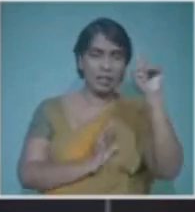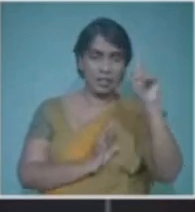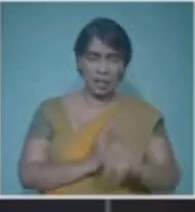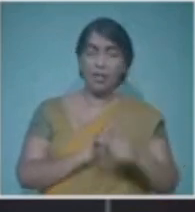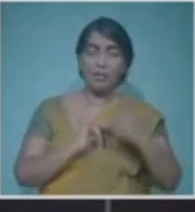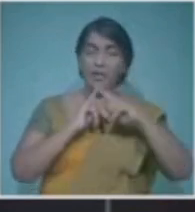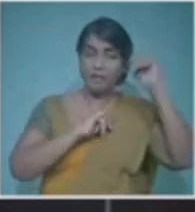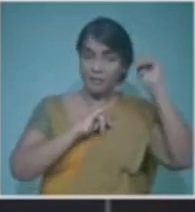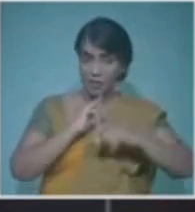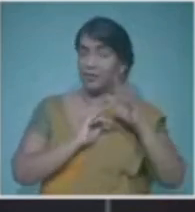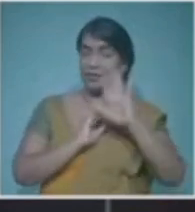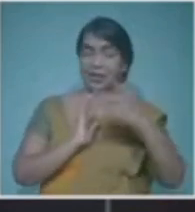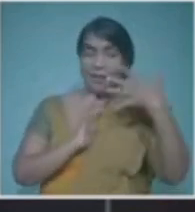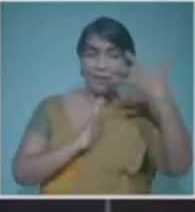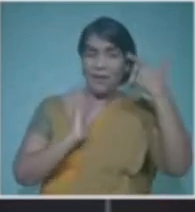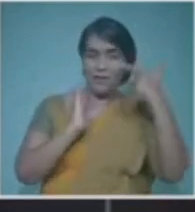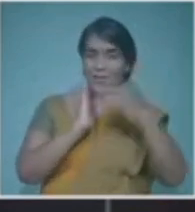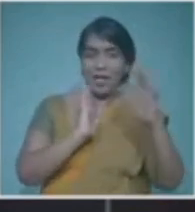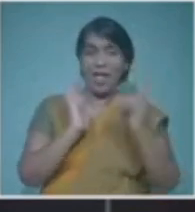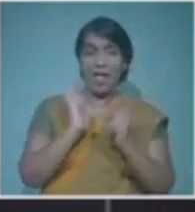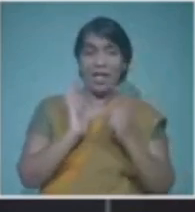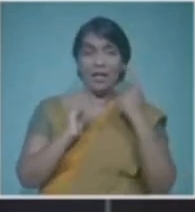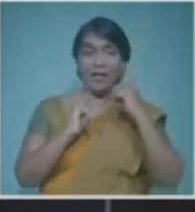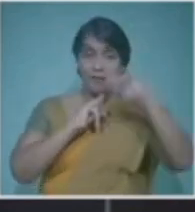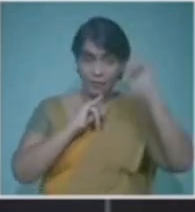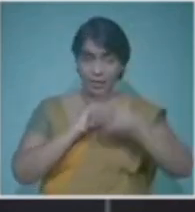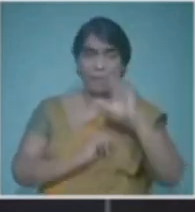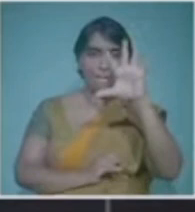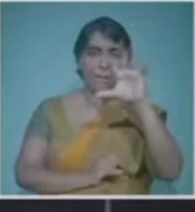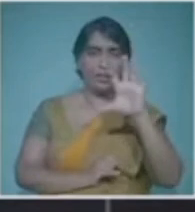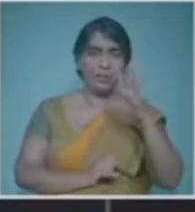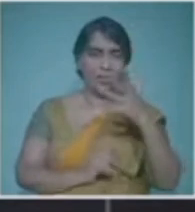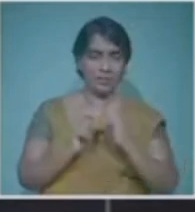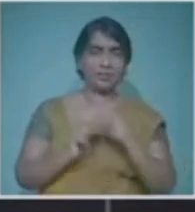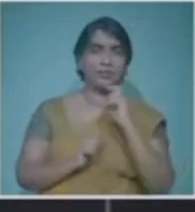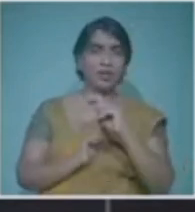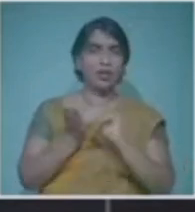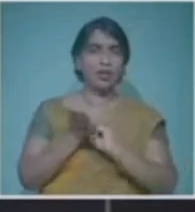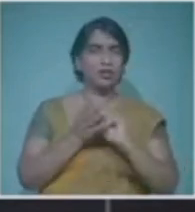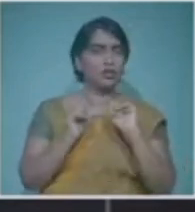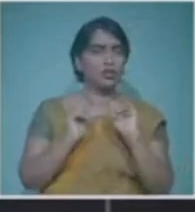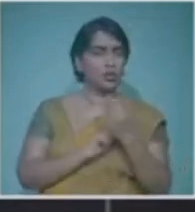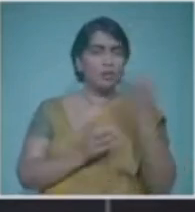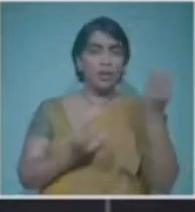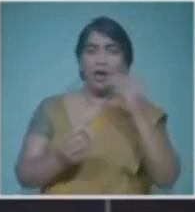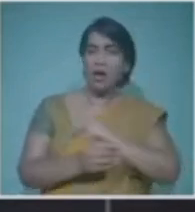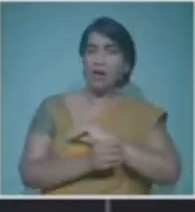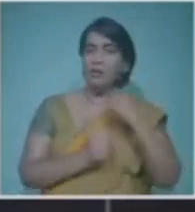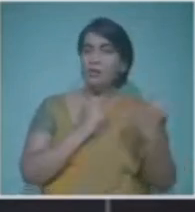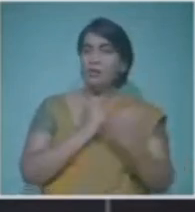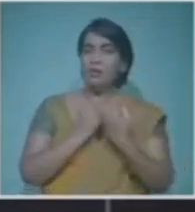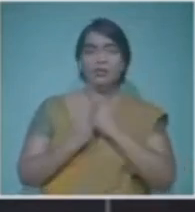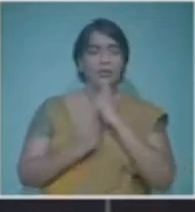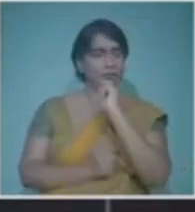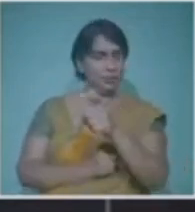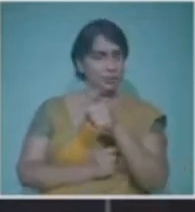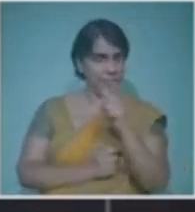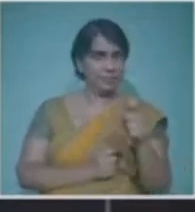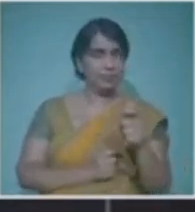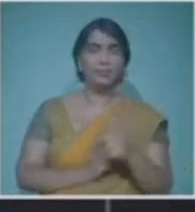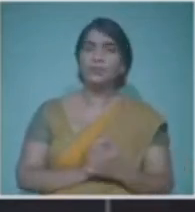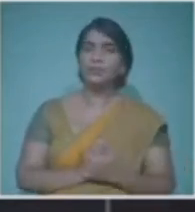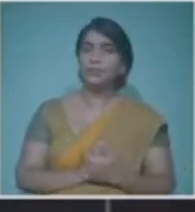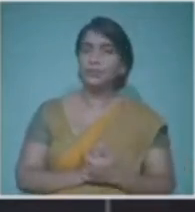විශ්වවිද්‍යාල ශිෂ්‍යින්ට දැන්ට 15,500ක් ගෙවනවා ඒ සංවර්ධන ලොතරැයි වැනි එවෙන් ලැබෙන ආධාර වලින් තමයි ගෙවන්නේ